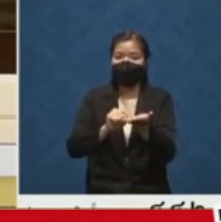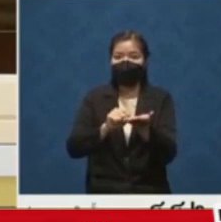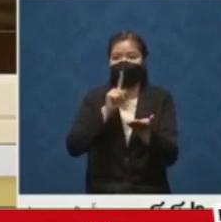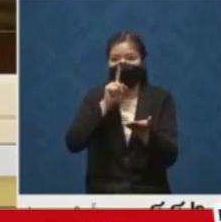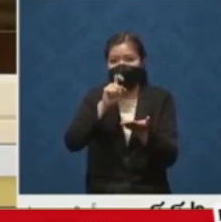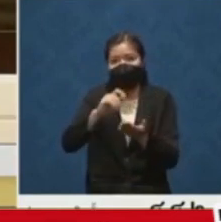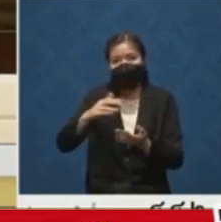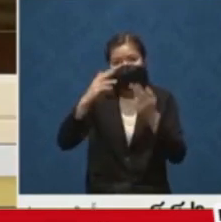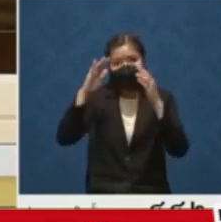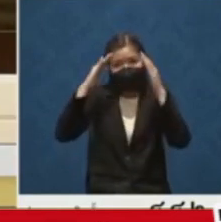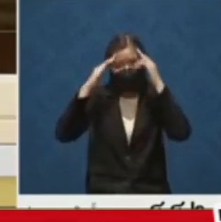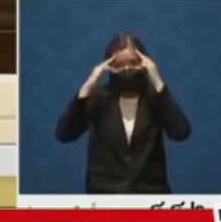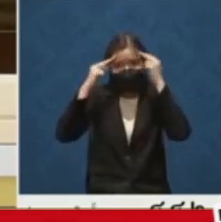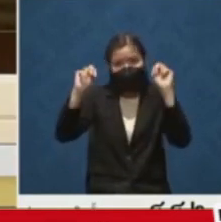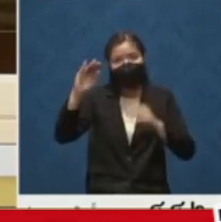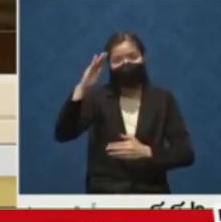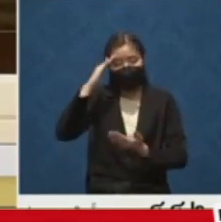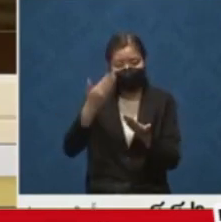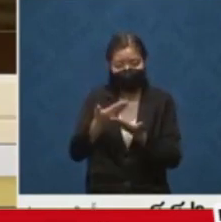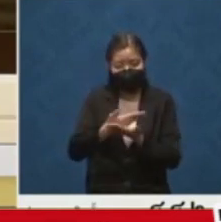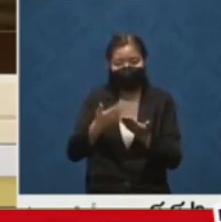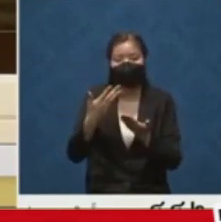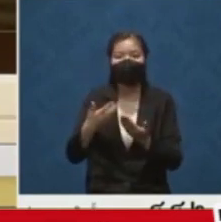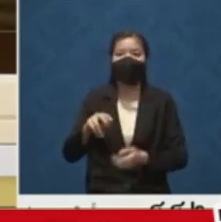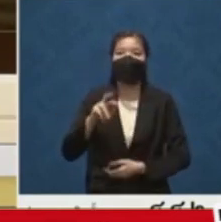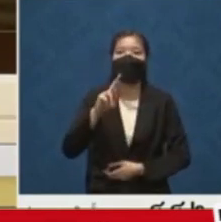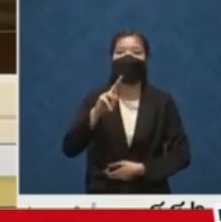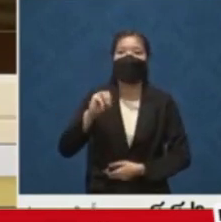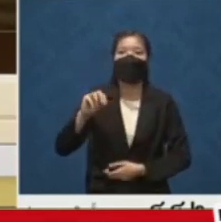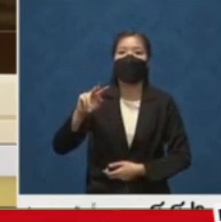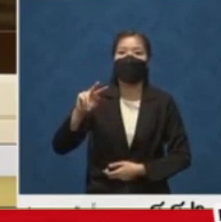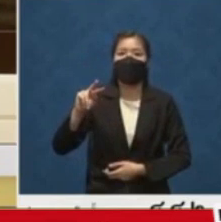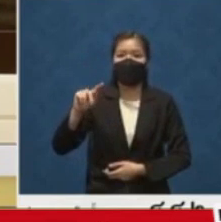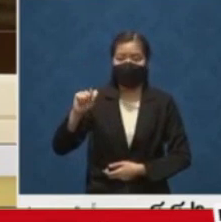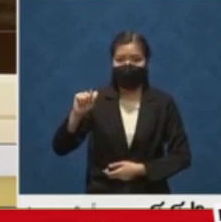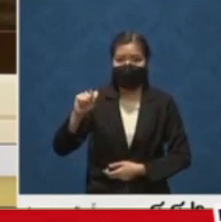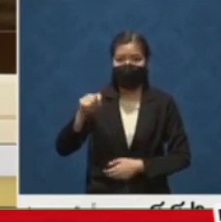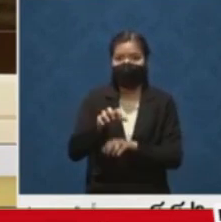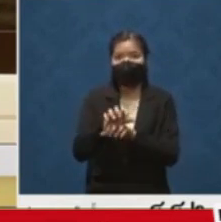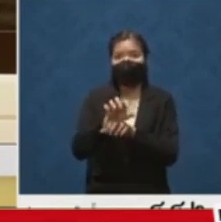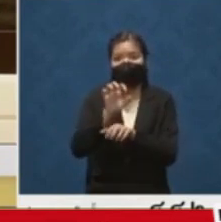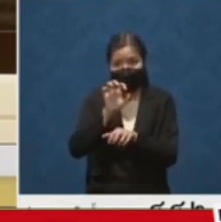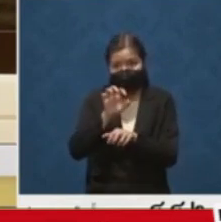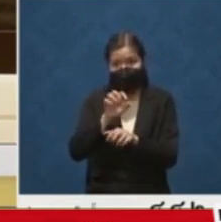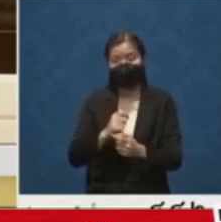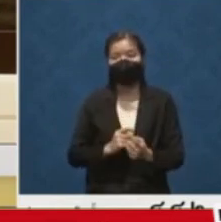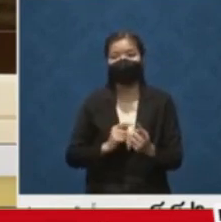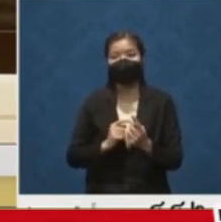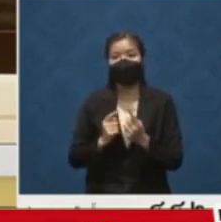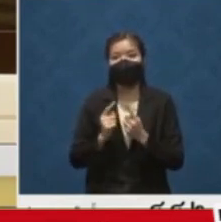ณ โกรค้